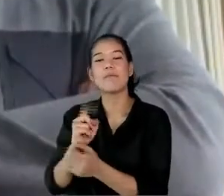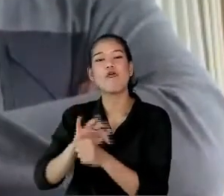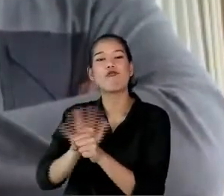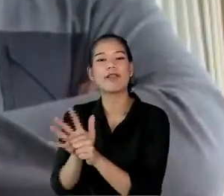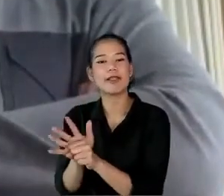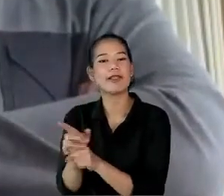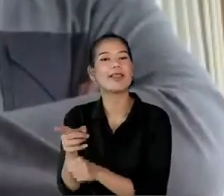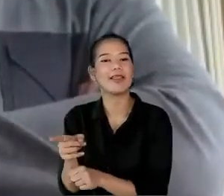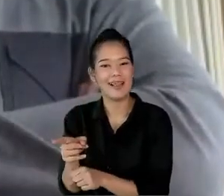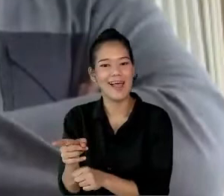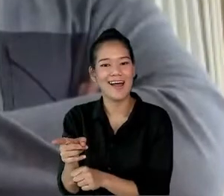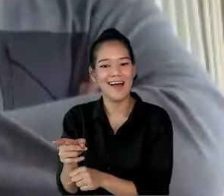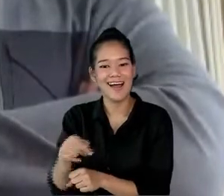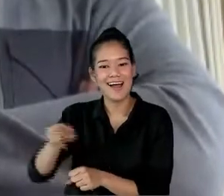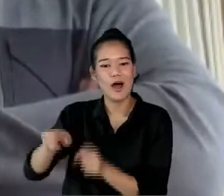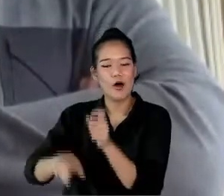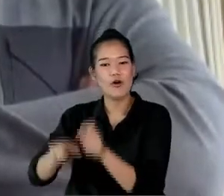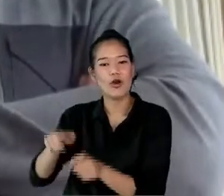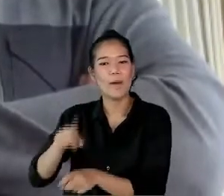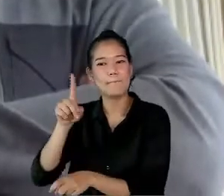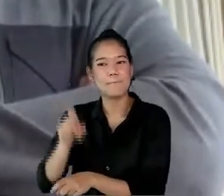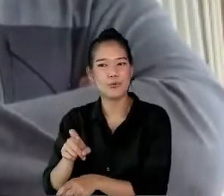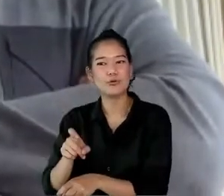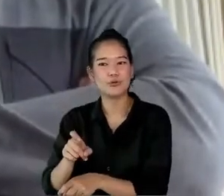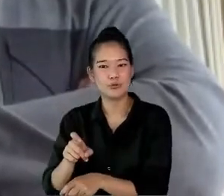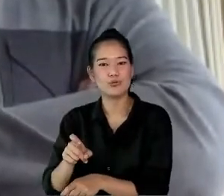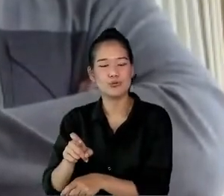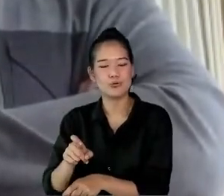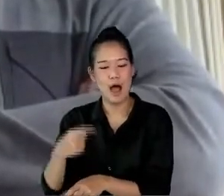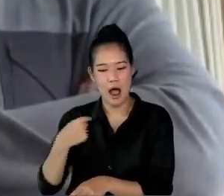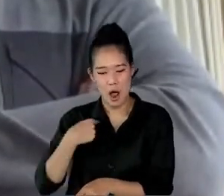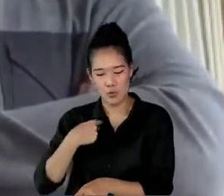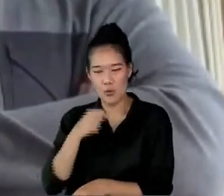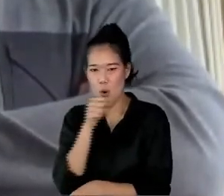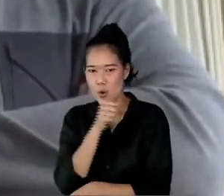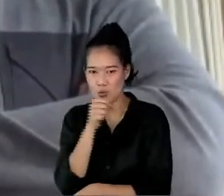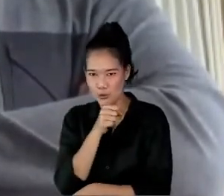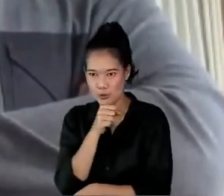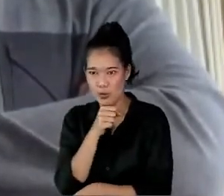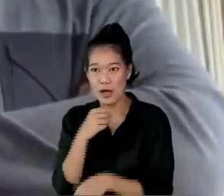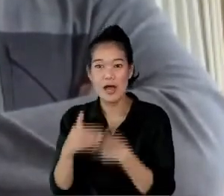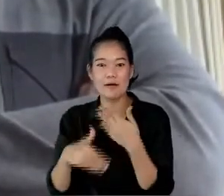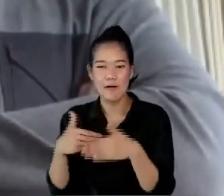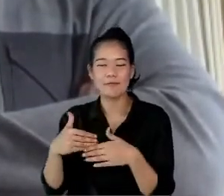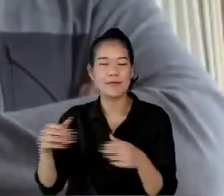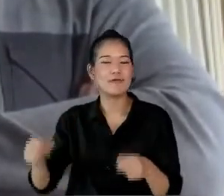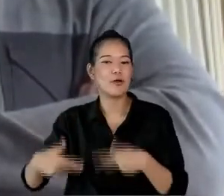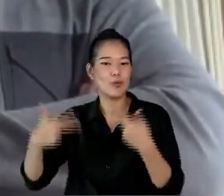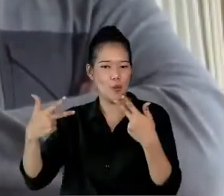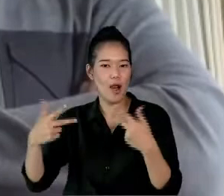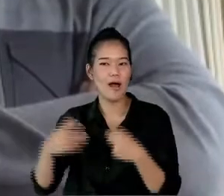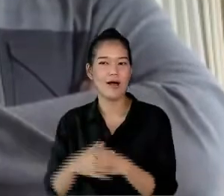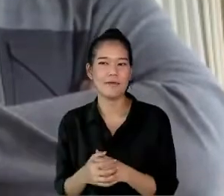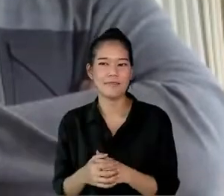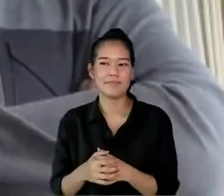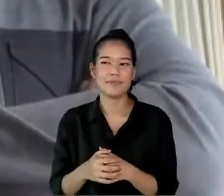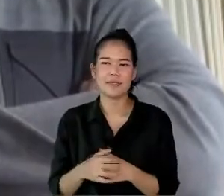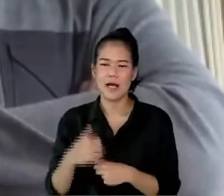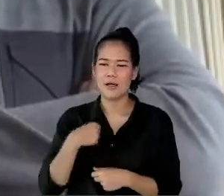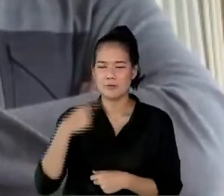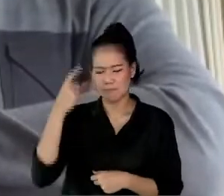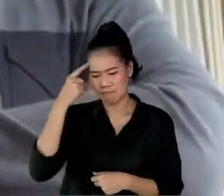gitu. Jadi mereka memang memerlukan jasa aku sebagai host, dan itu dilakukan secara virtual. Jadi buat